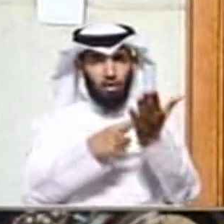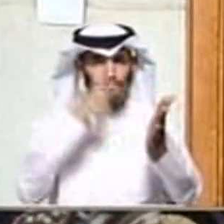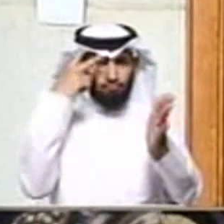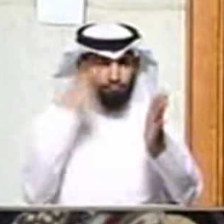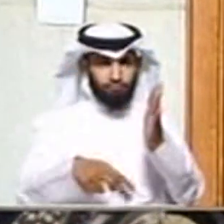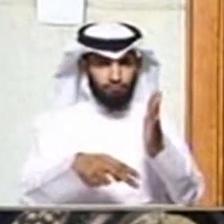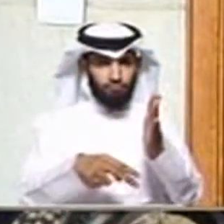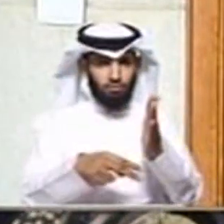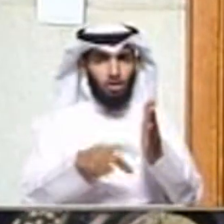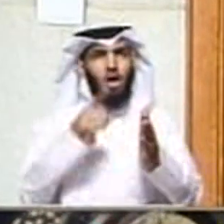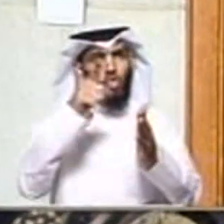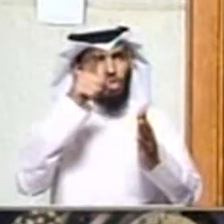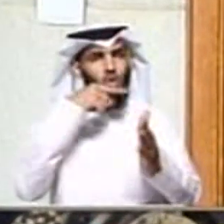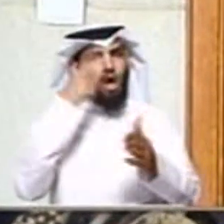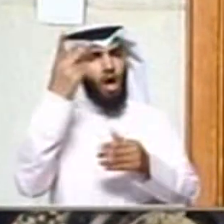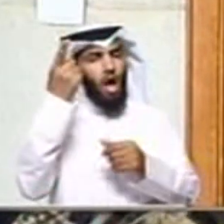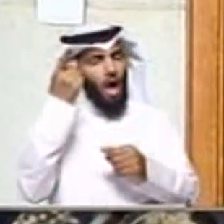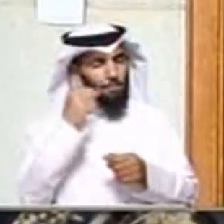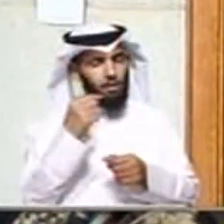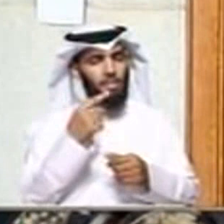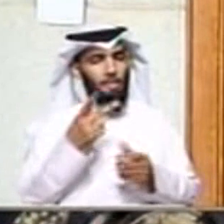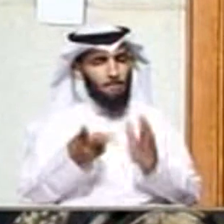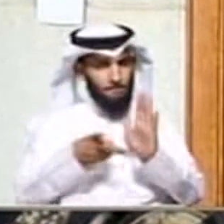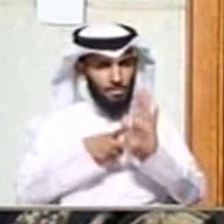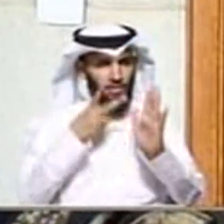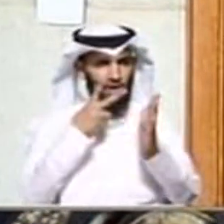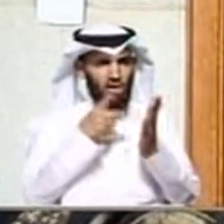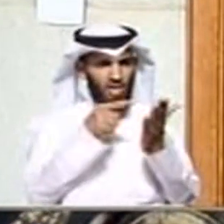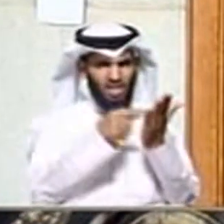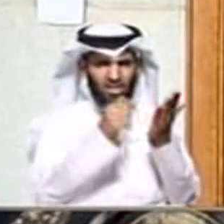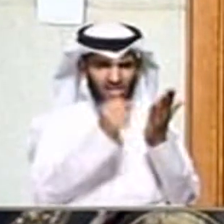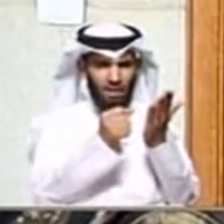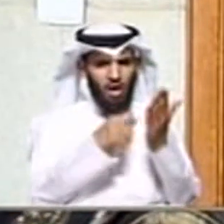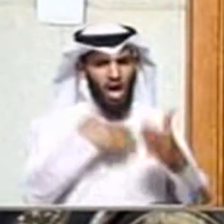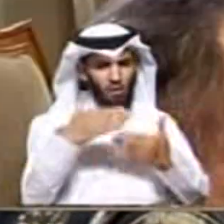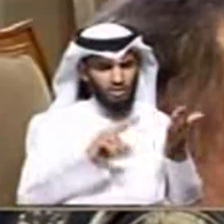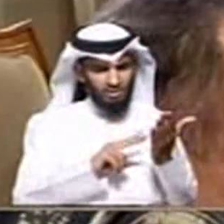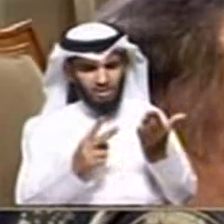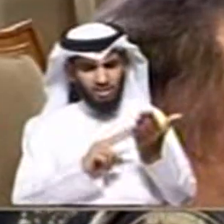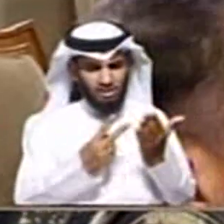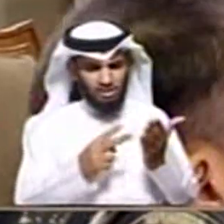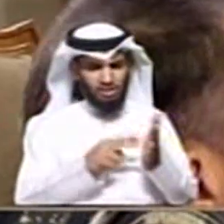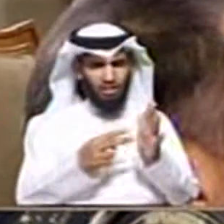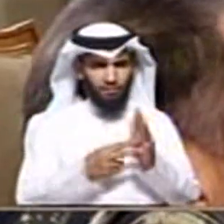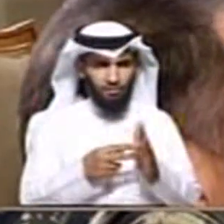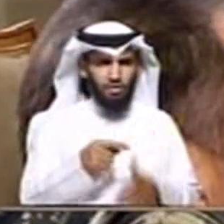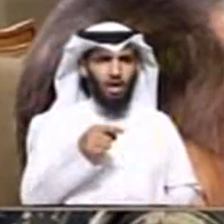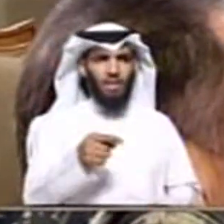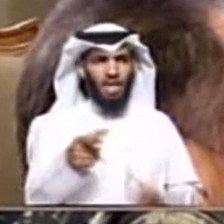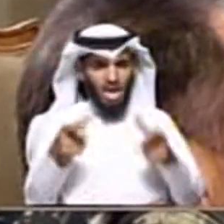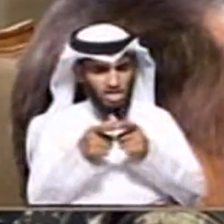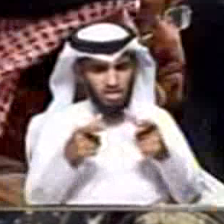طلب اعادته للجنه الفنيه تاني من اجل العمل على التخلص من هذه او يعني ازاله هذه التحفظات. وخلال